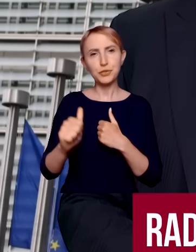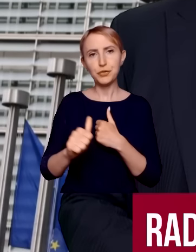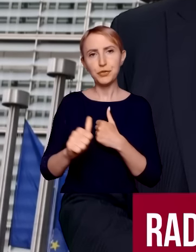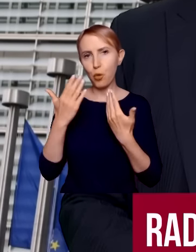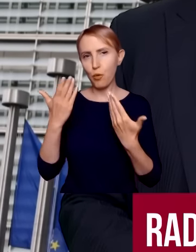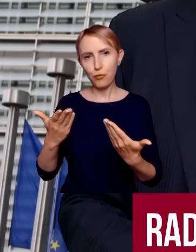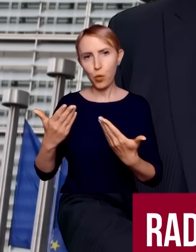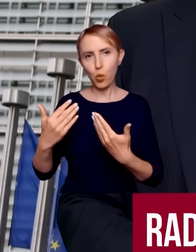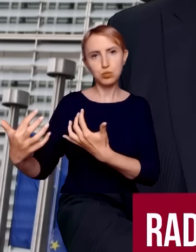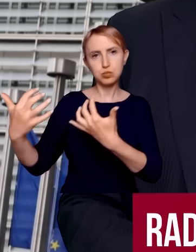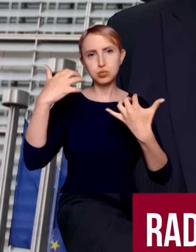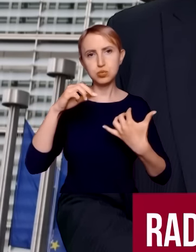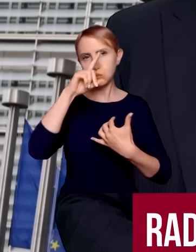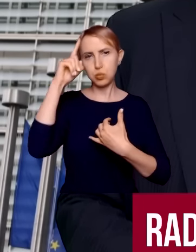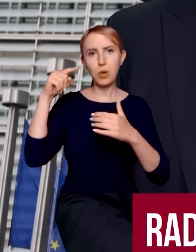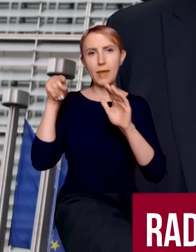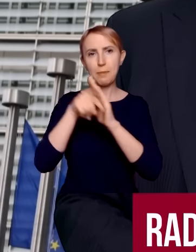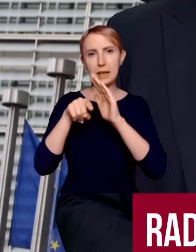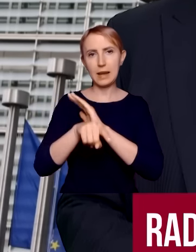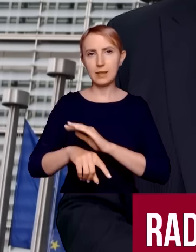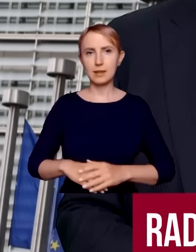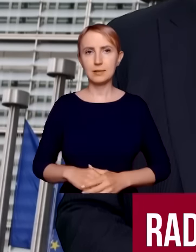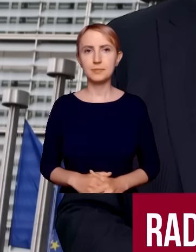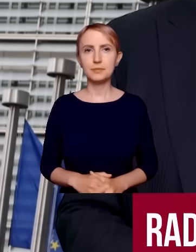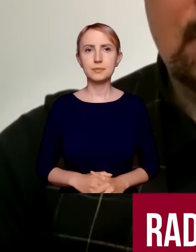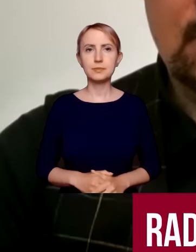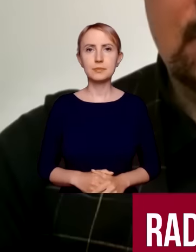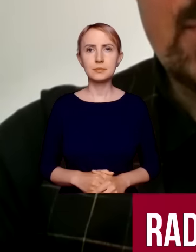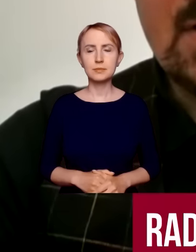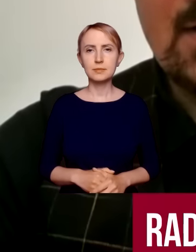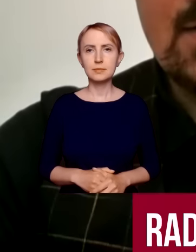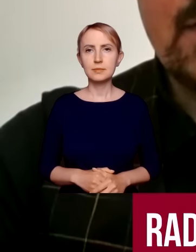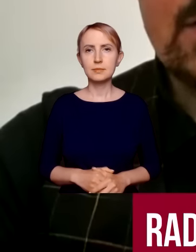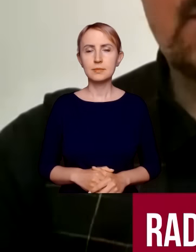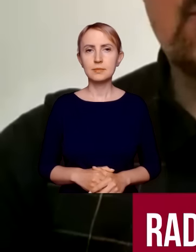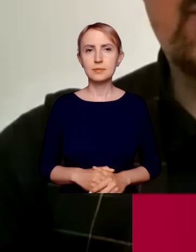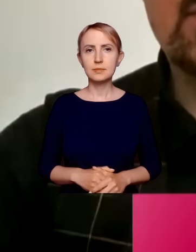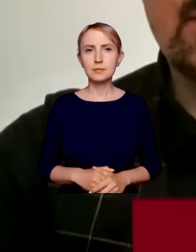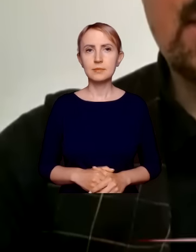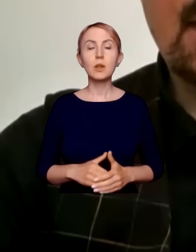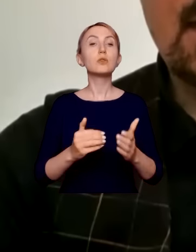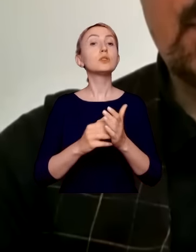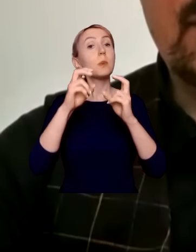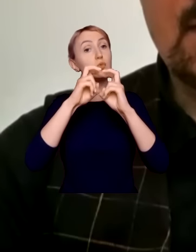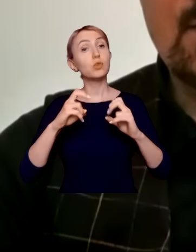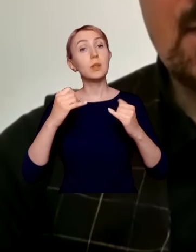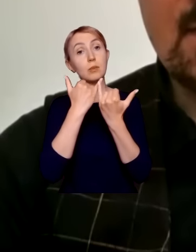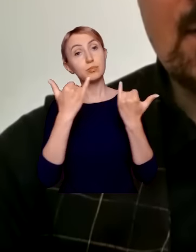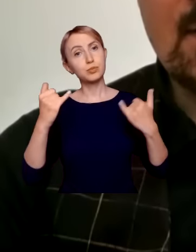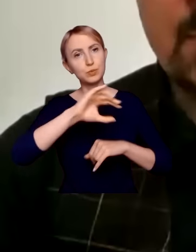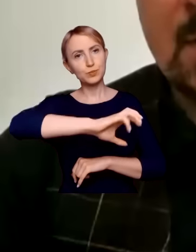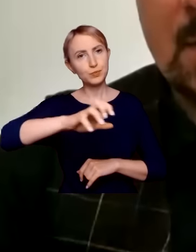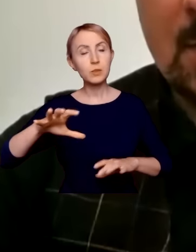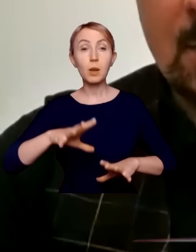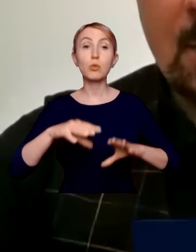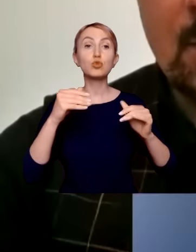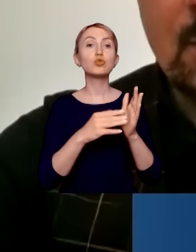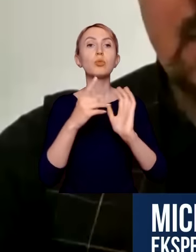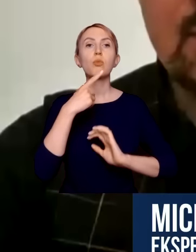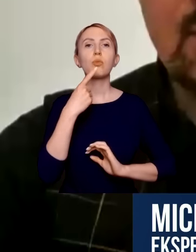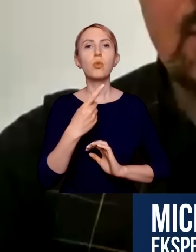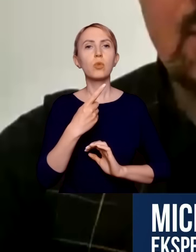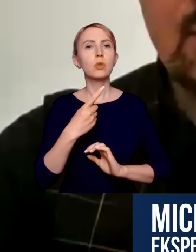ewentualnego napływu tych migrantów. Trzeba to przeanalizować na wielu płaszczyznach. Najpierw należy zaznaczyć, że przecież